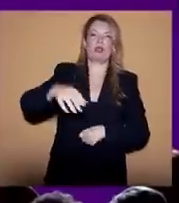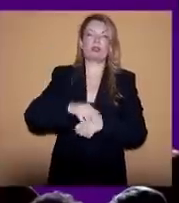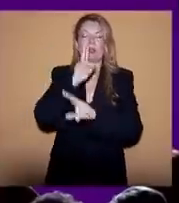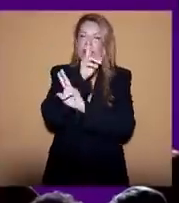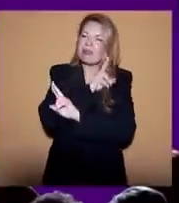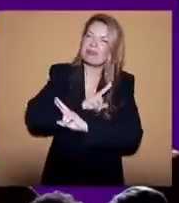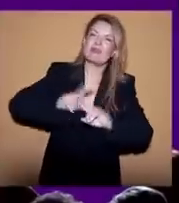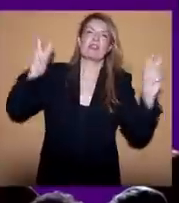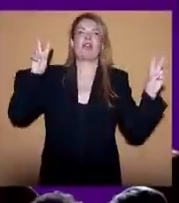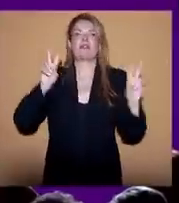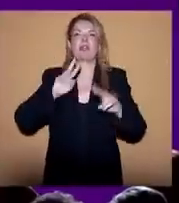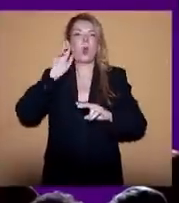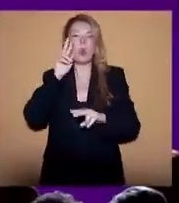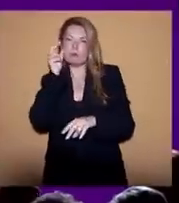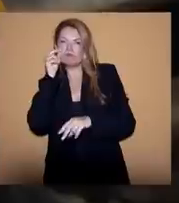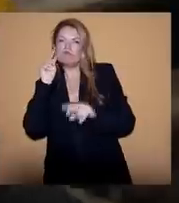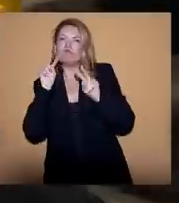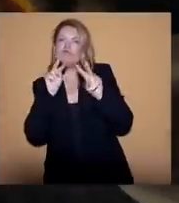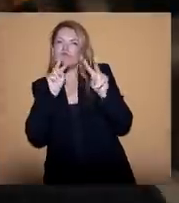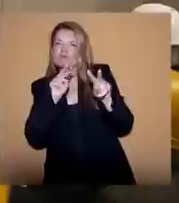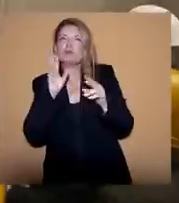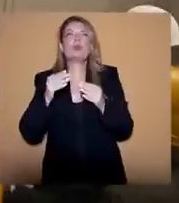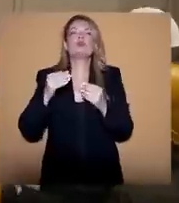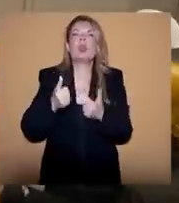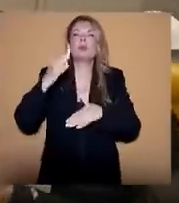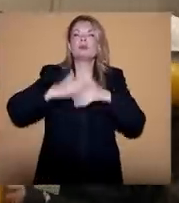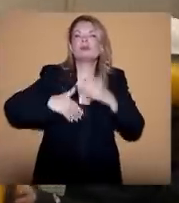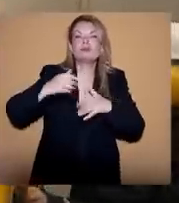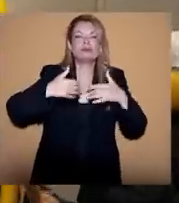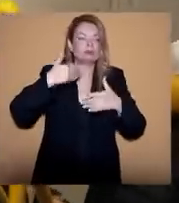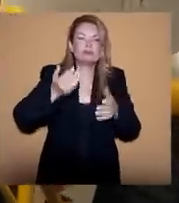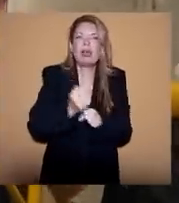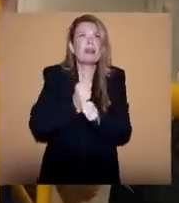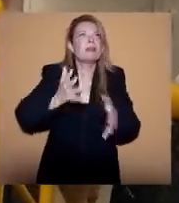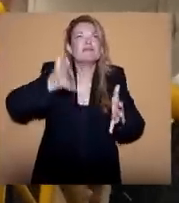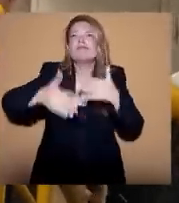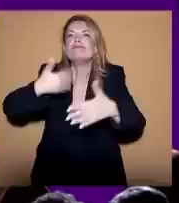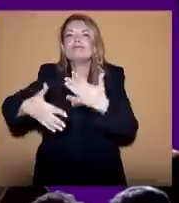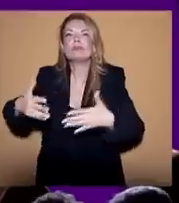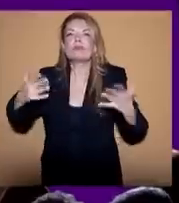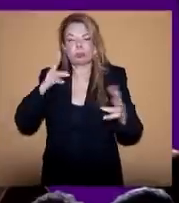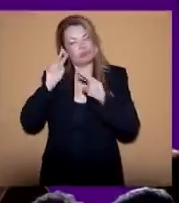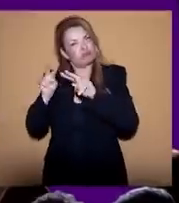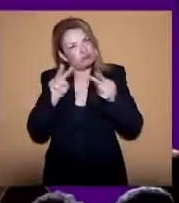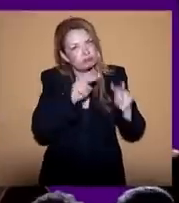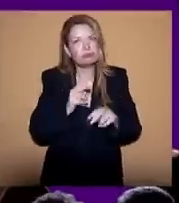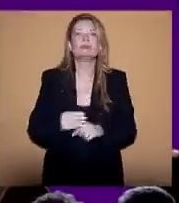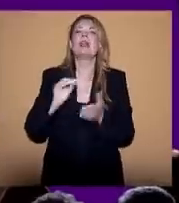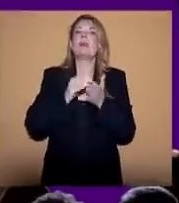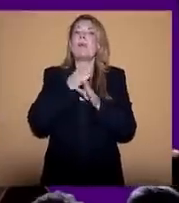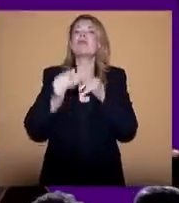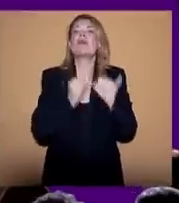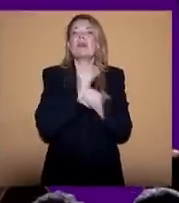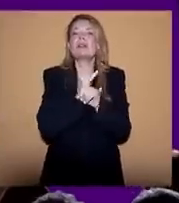διάβγεια για την παρακολούθηση των τεχνικών έργων και ψηφιακό μητρό για όλες τις δημόσιες υποδομές.